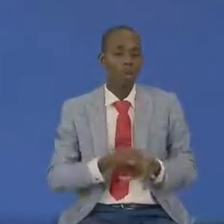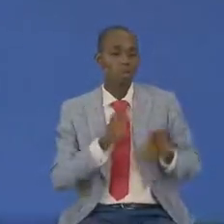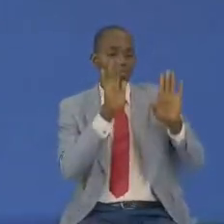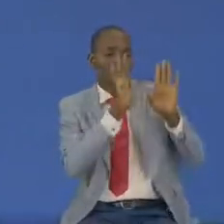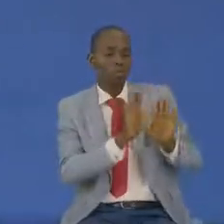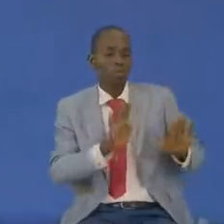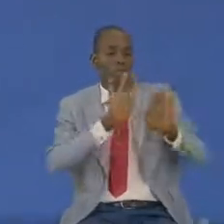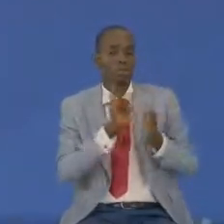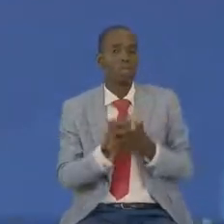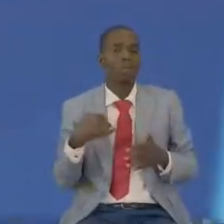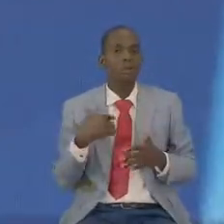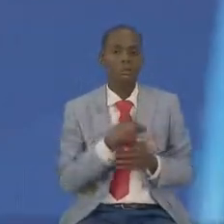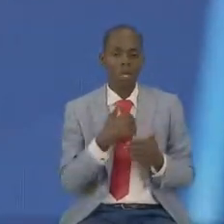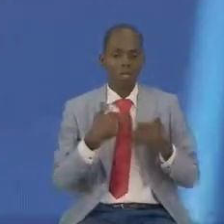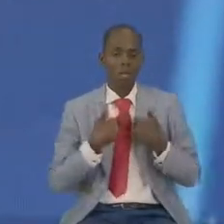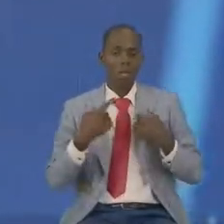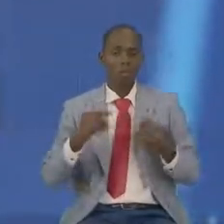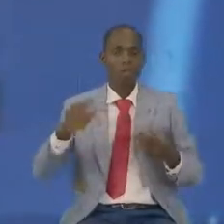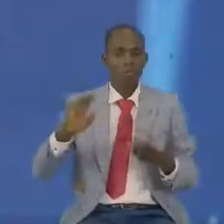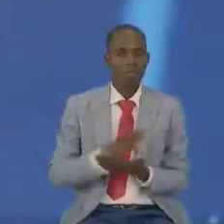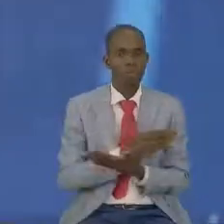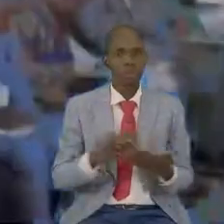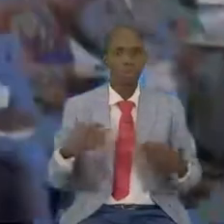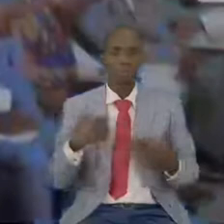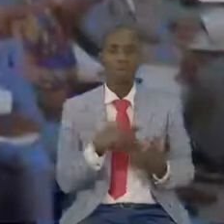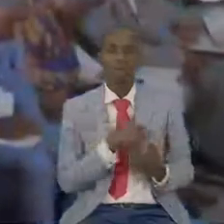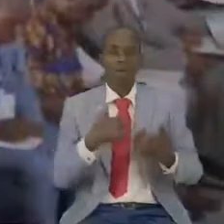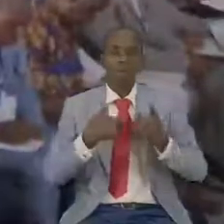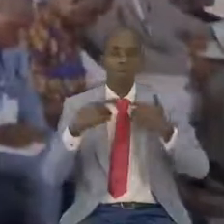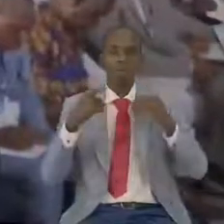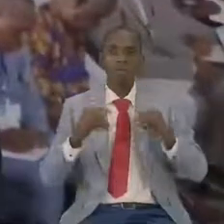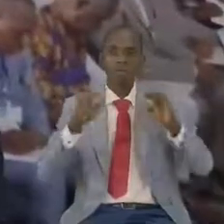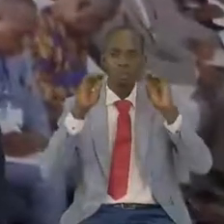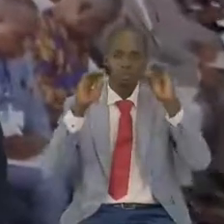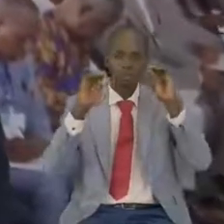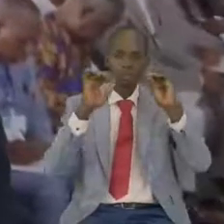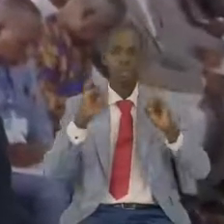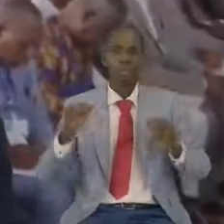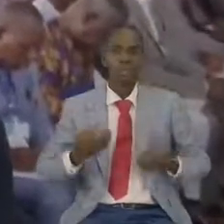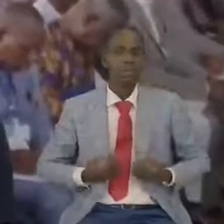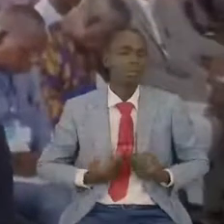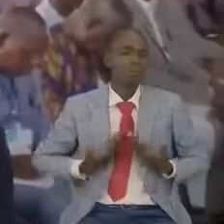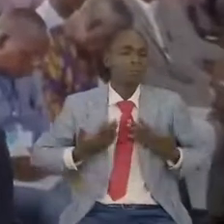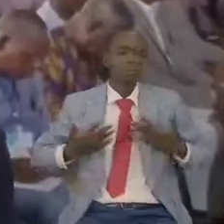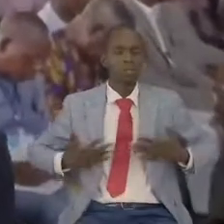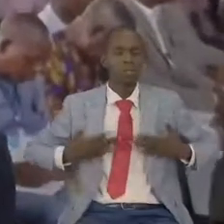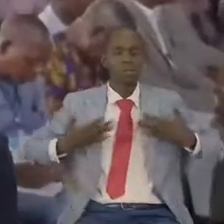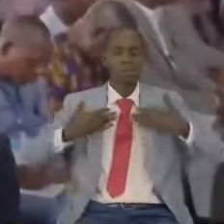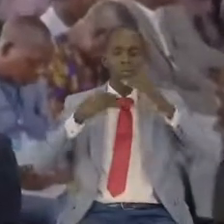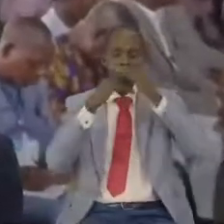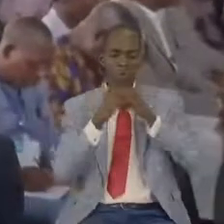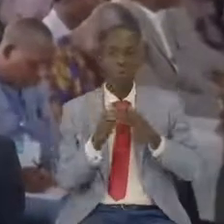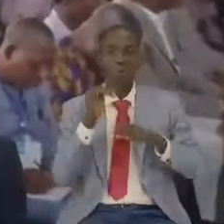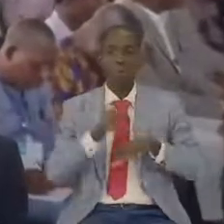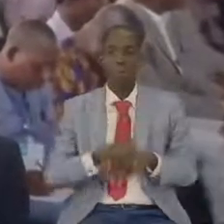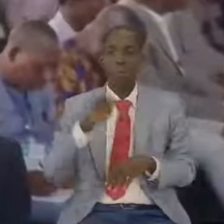les chants, les cantiques, que nous avons les doctrines, que nous avons l'excitation, que nous avons l'adoration,